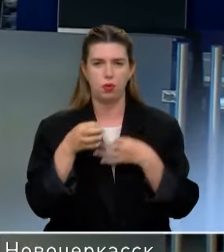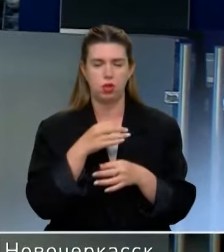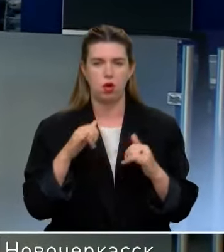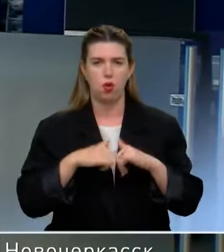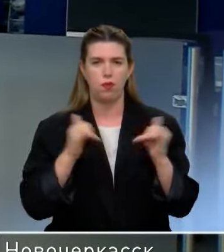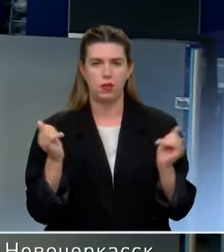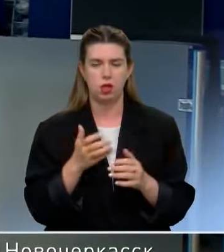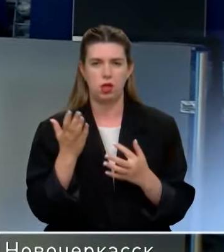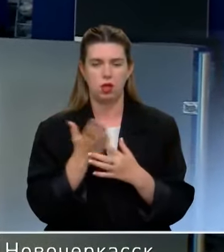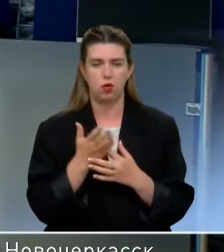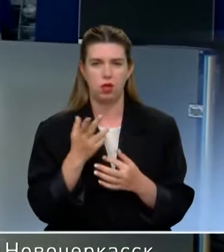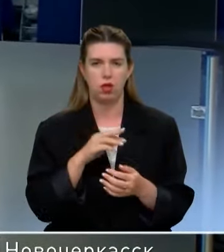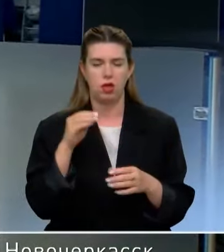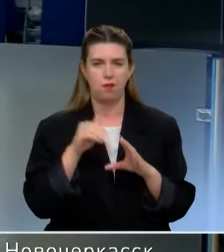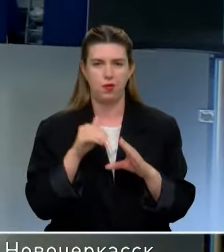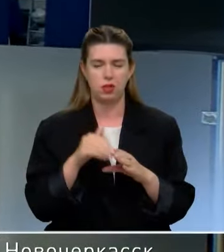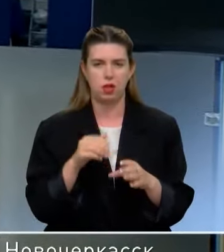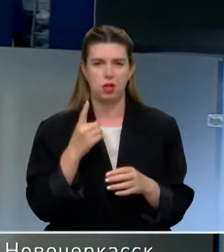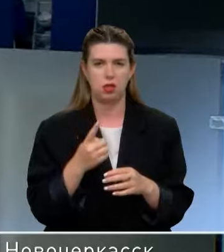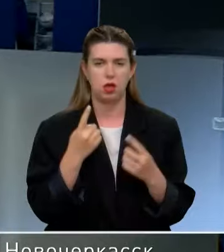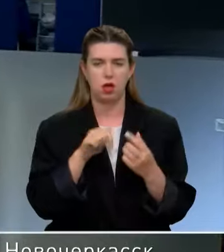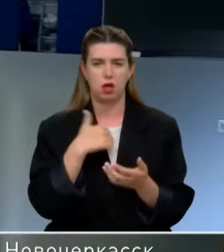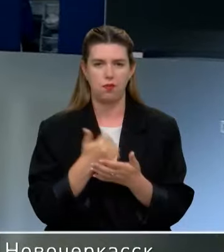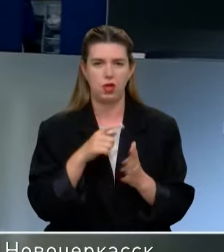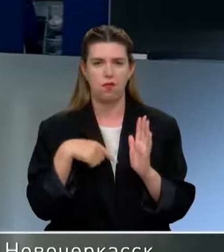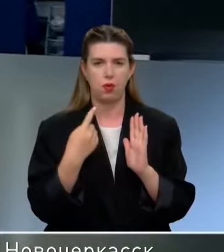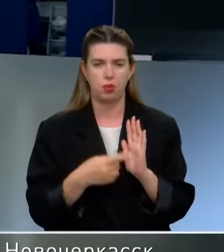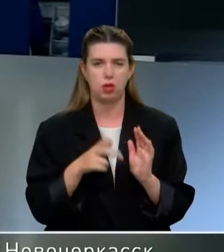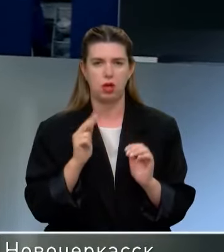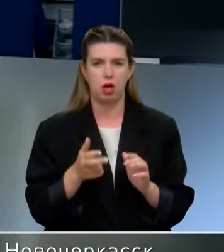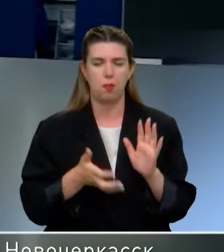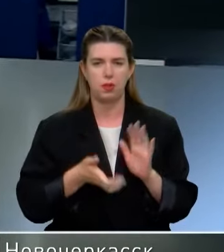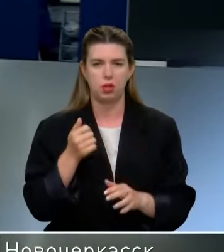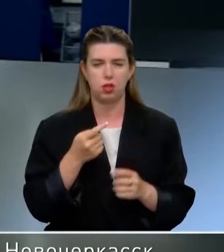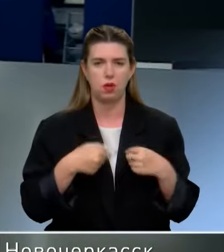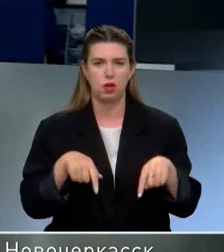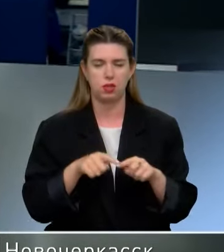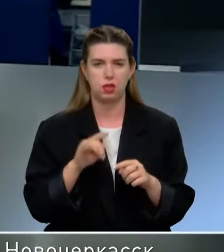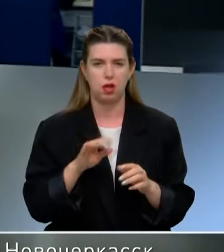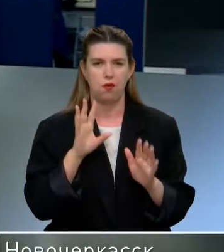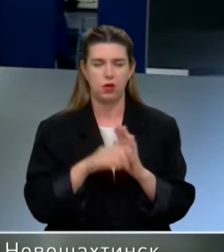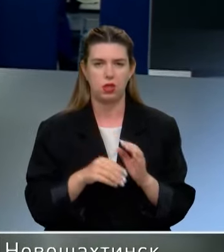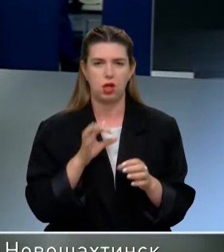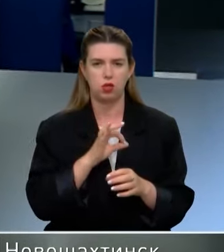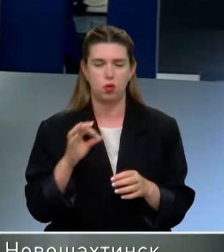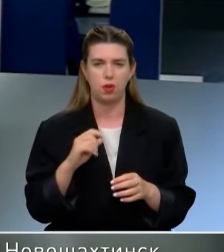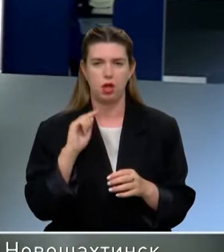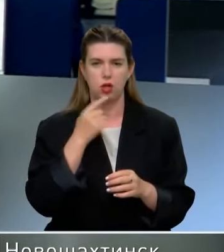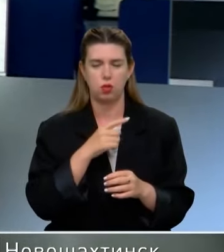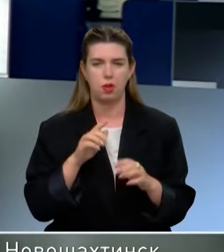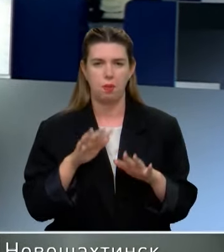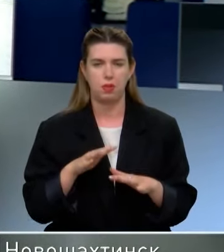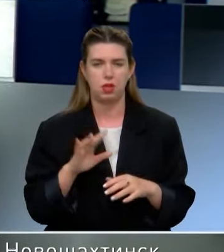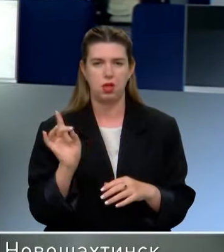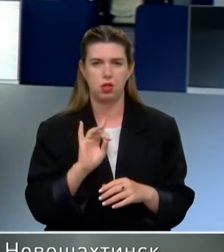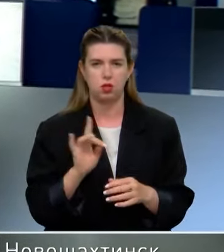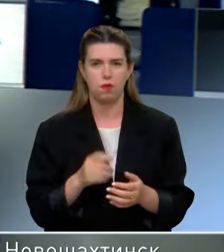расширение льгот для инвесторов один из ключевых вопросов Как поддержать организации входящие в особую экономическую зону